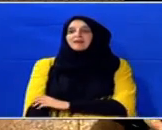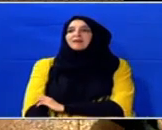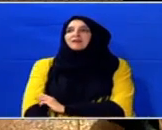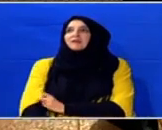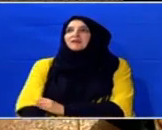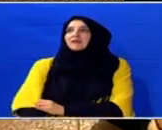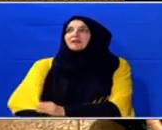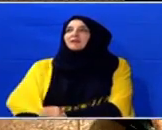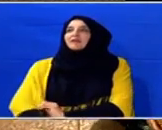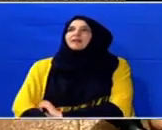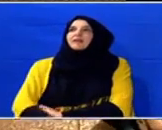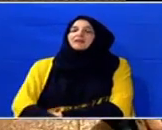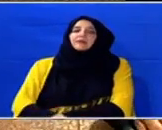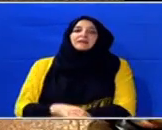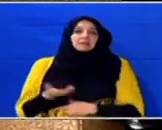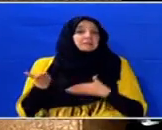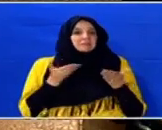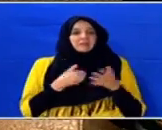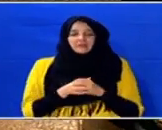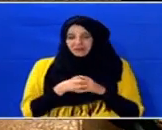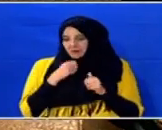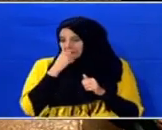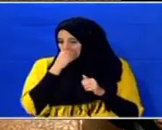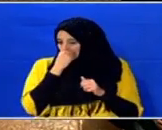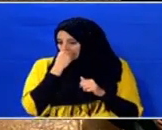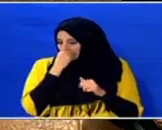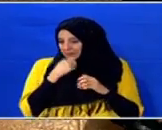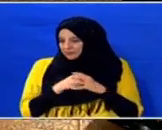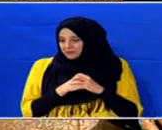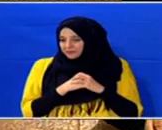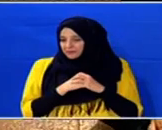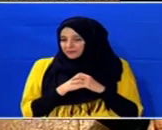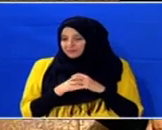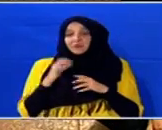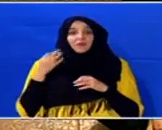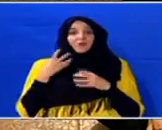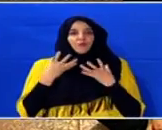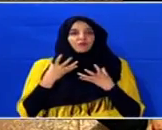السلام ورحمة الله. تفضلي. بارك الله فيك أخي، اسمع عندي بزاف زهدة معك. تفضلي.